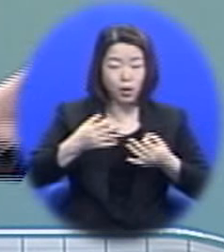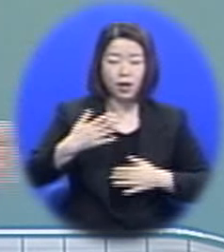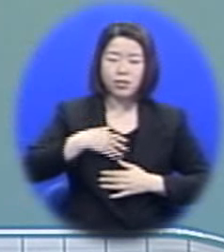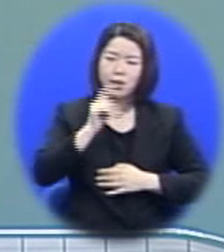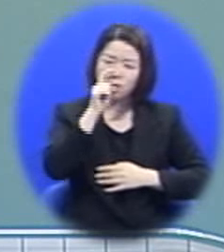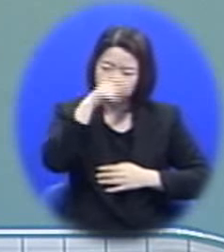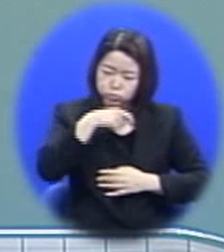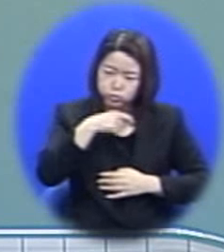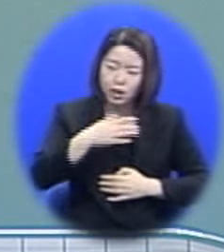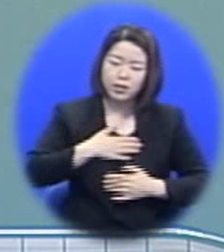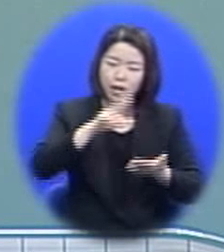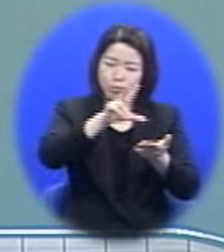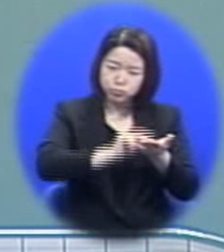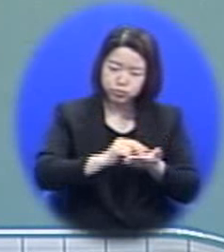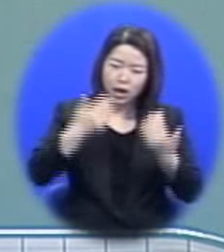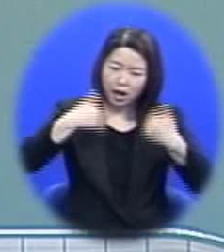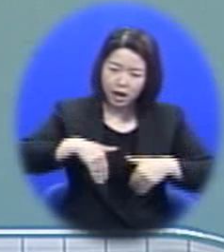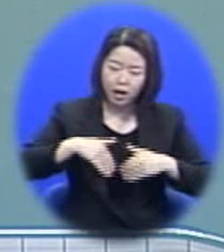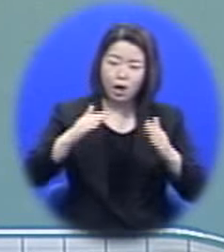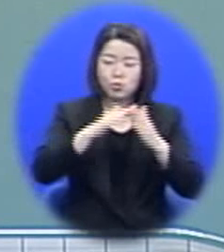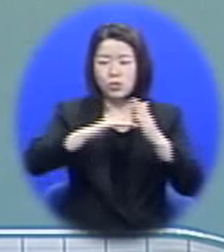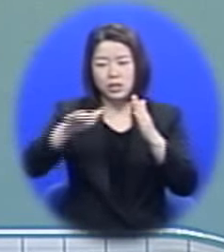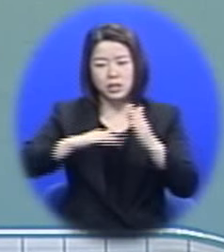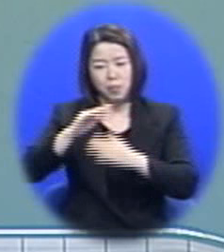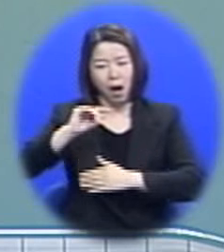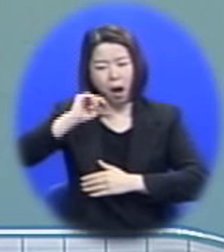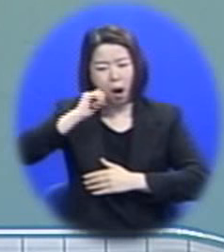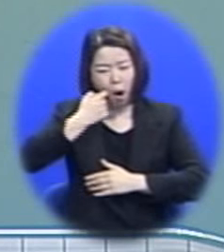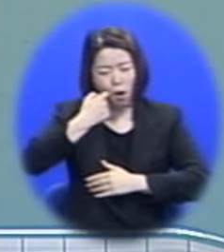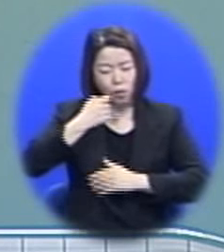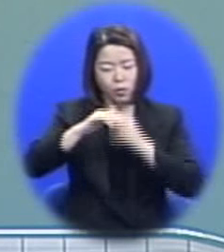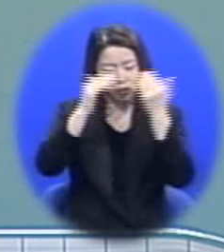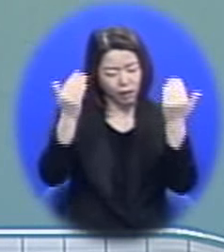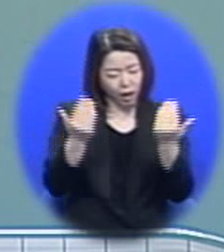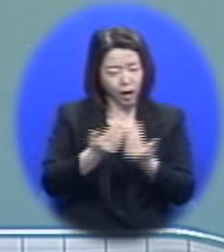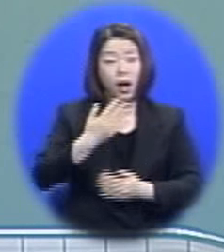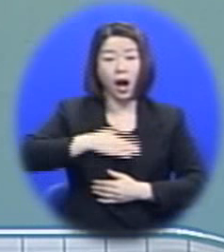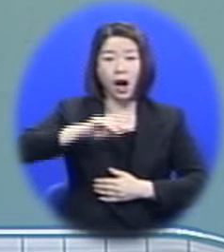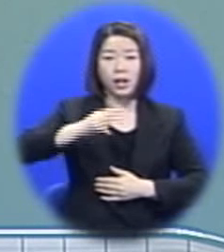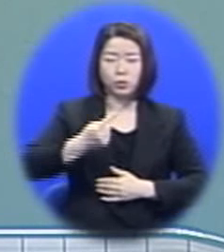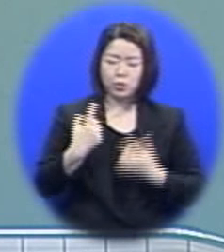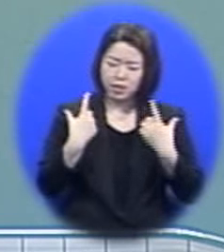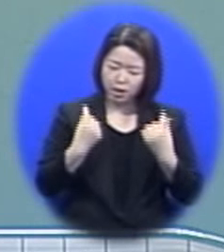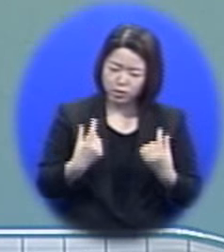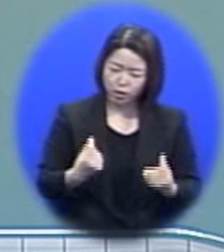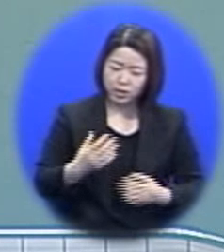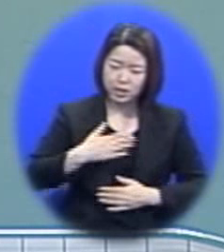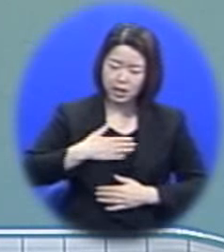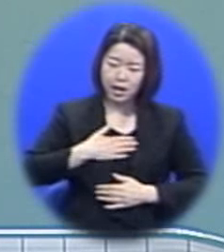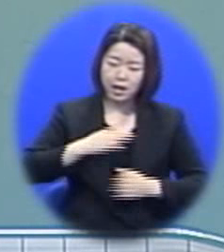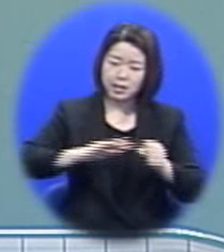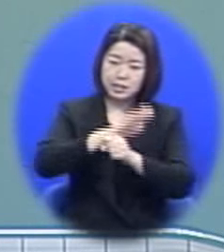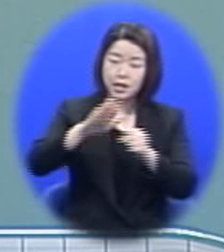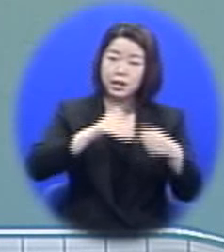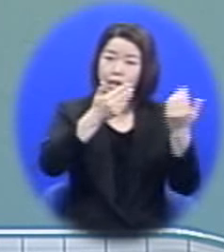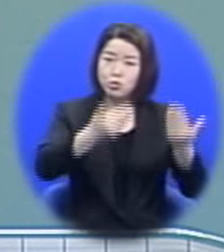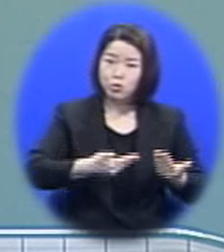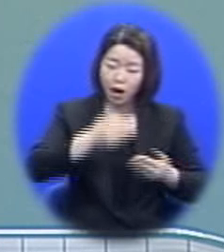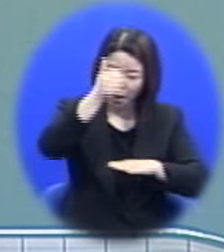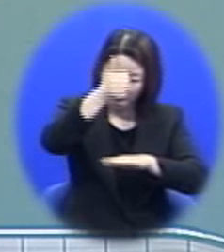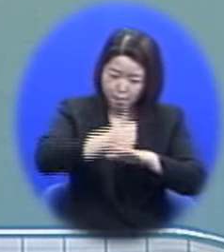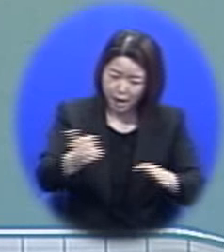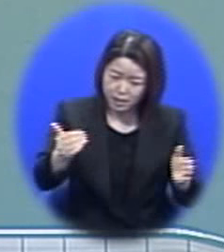우리 집안에 여러 어려운 일 다 알고 난 다음에 여전히 나를 사랑할까? 끝까지 나를